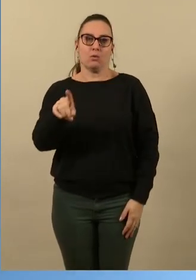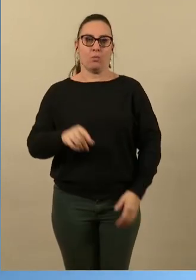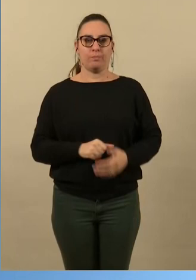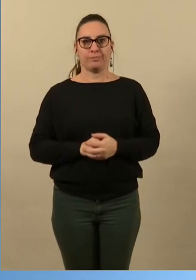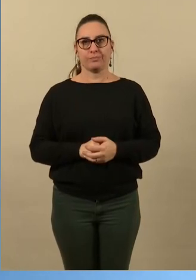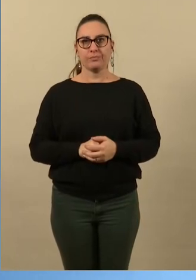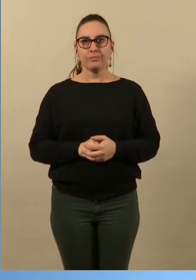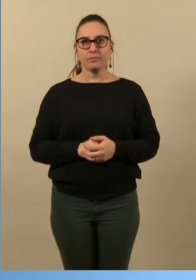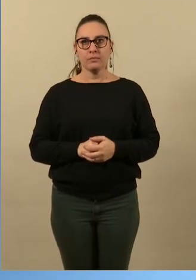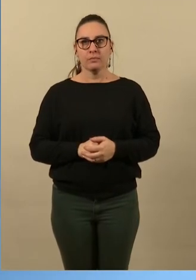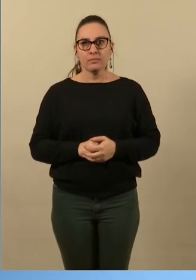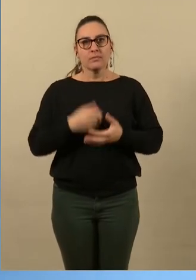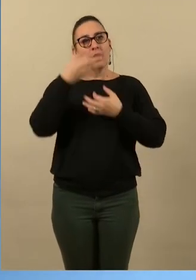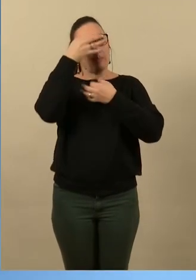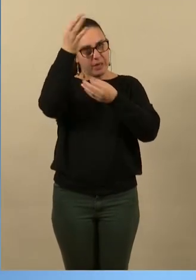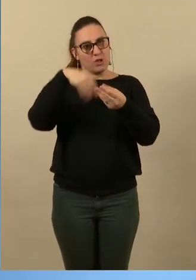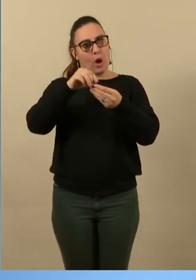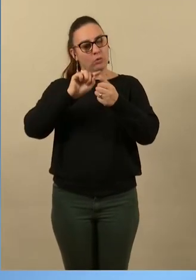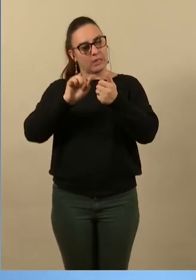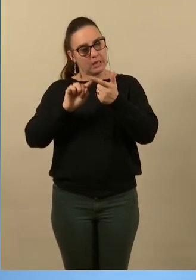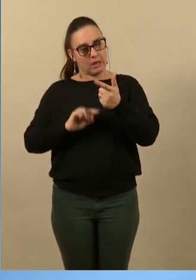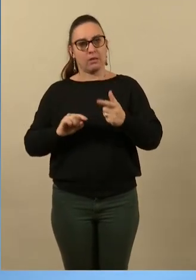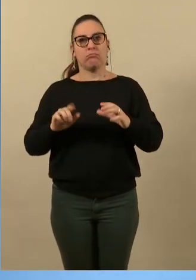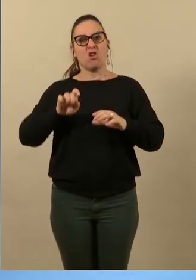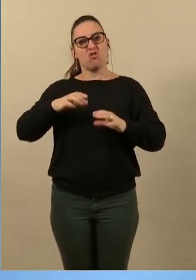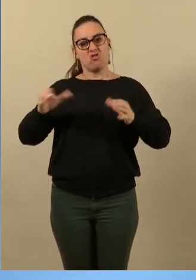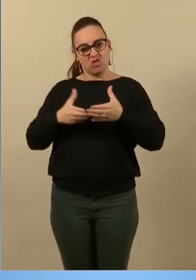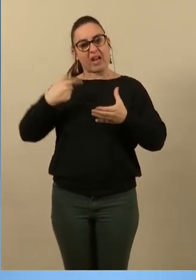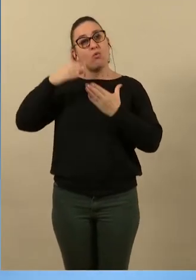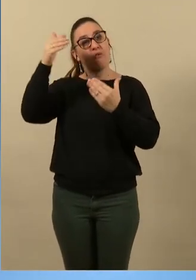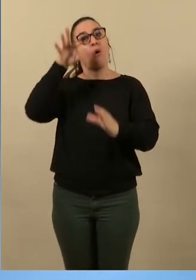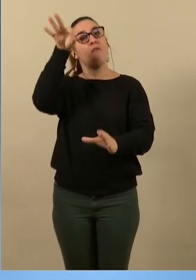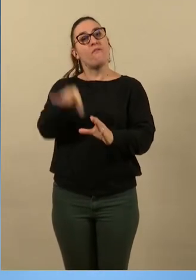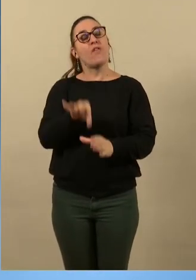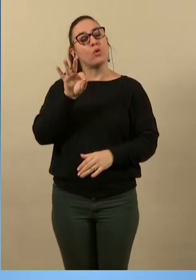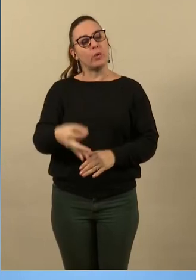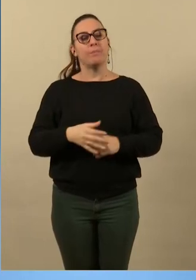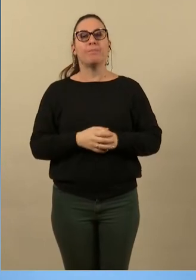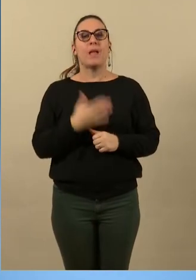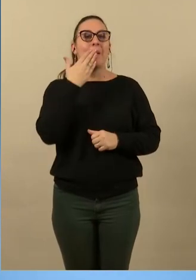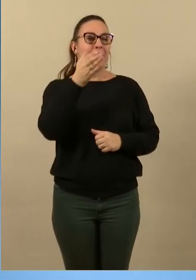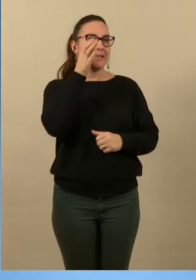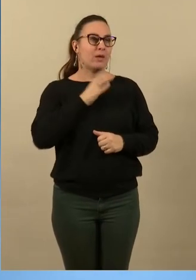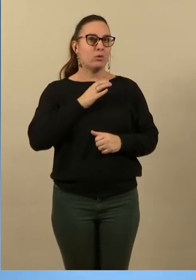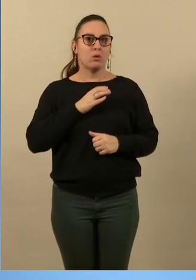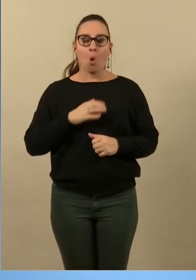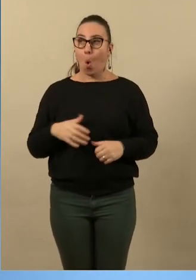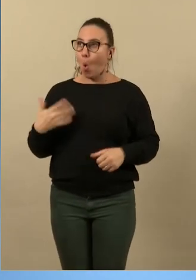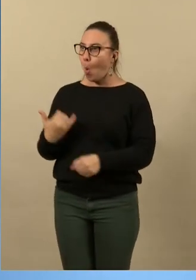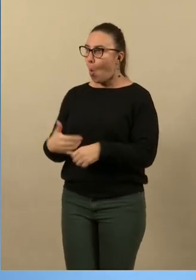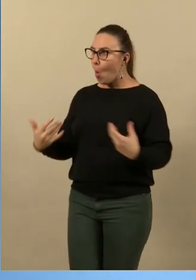ces précisions étant faites le groupe Grenoble en commun votera ce V merci de votre attention